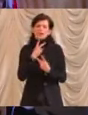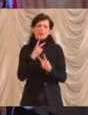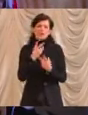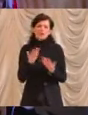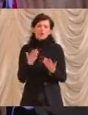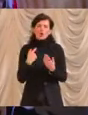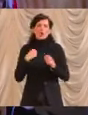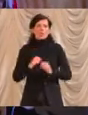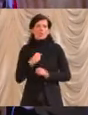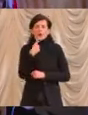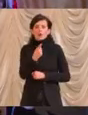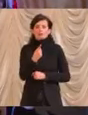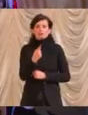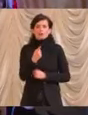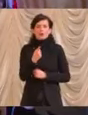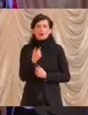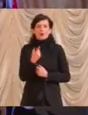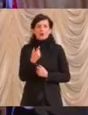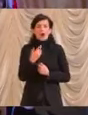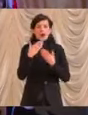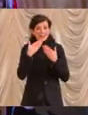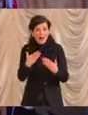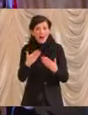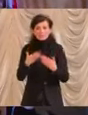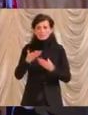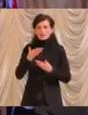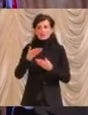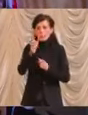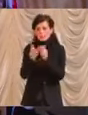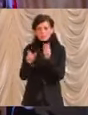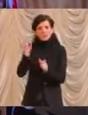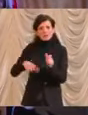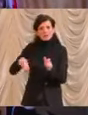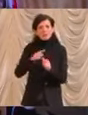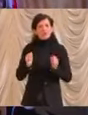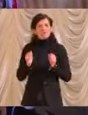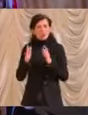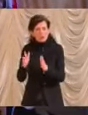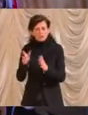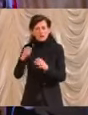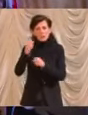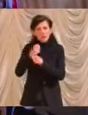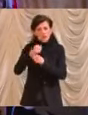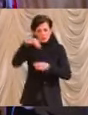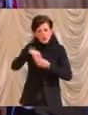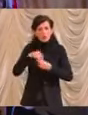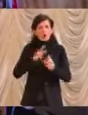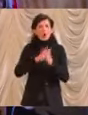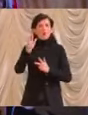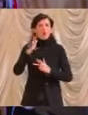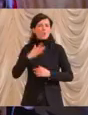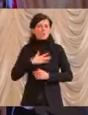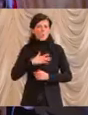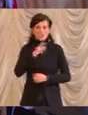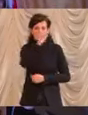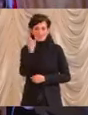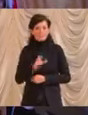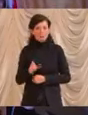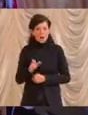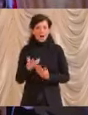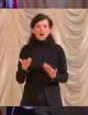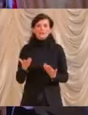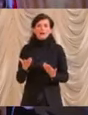di volontari che stanno lavorando ogni giorno nei nostri comuni. Stiamo dando la possibilità di